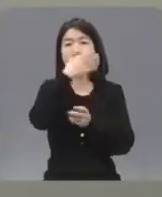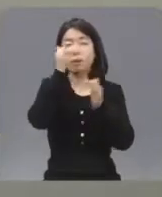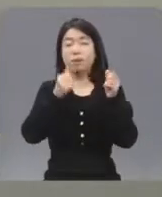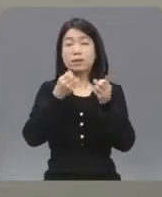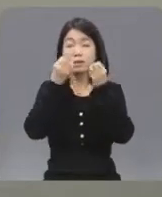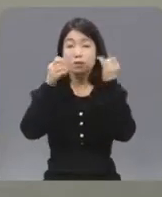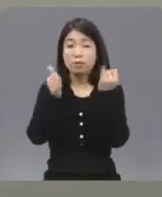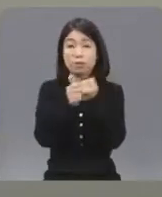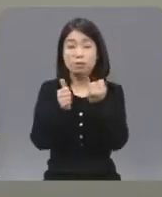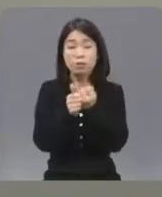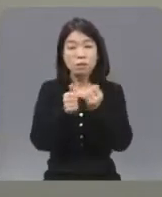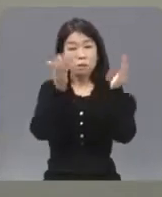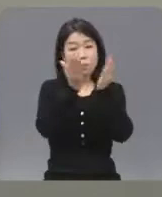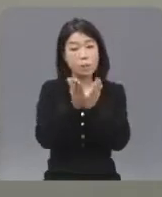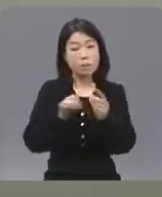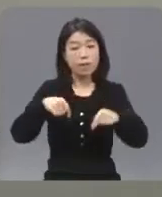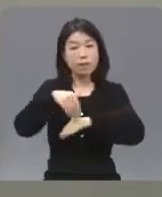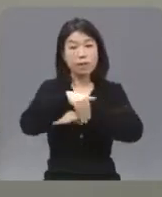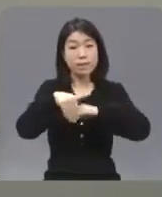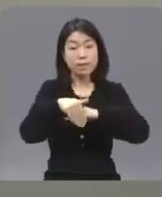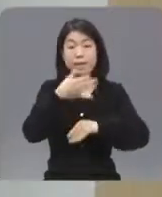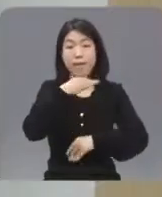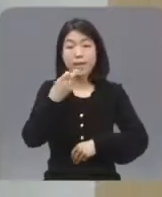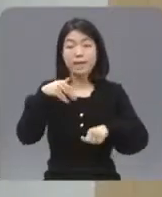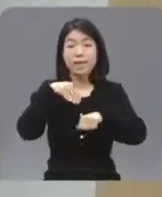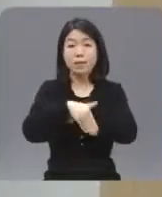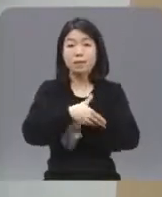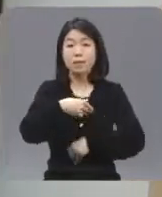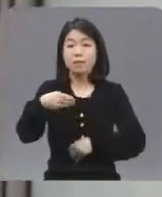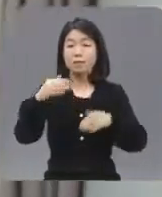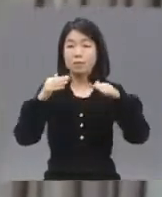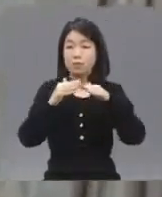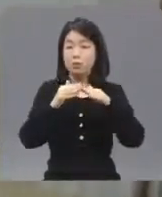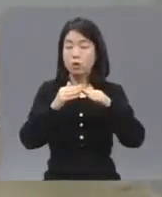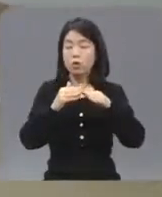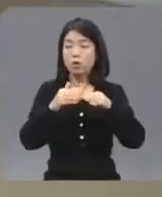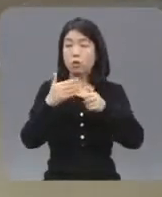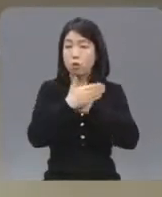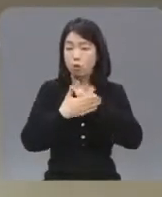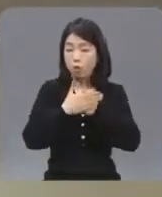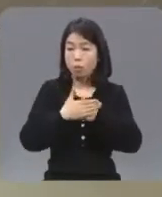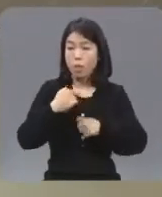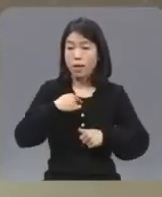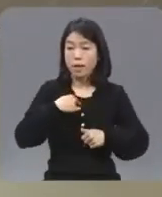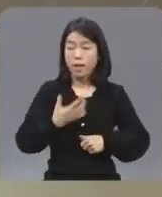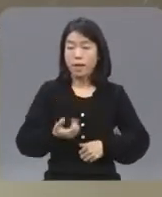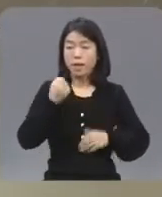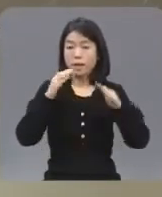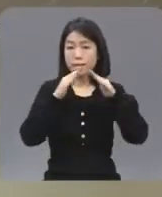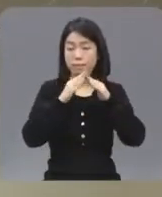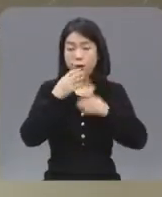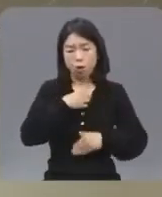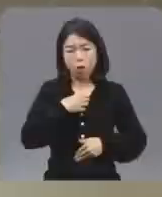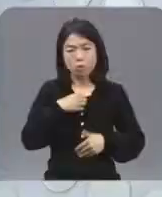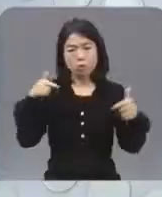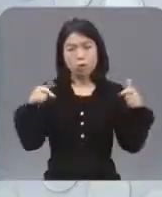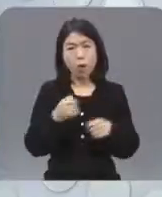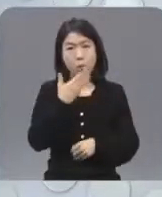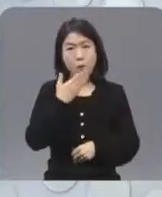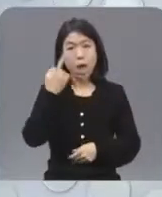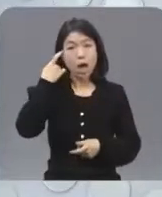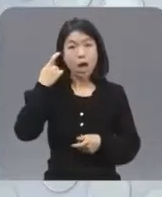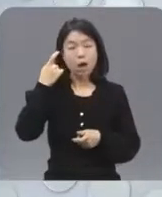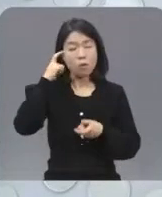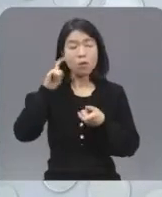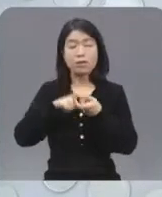신혼부부들이 맞춤형 주거 정책인 익산형 임대주택으로 내 집 마련 걱정을 덜 수 있을지 주목됩니다. KBS